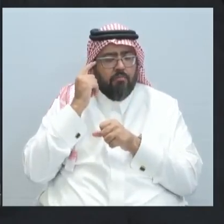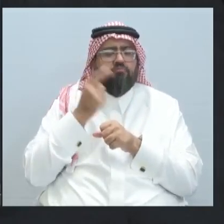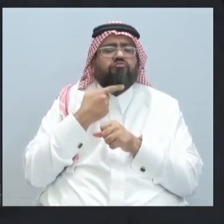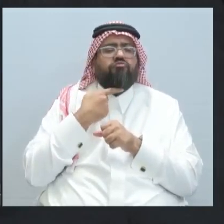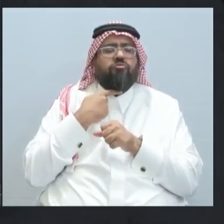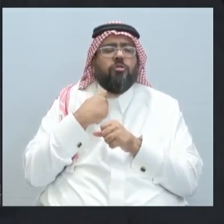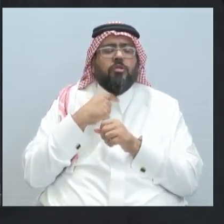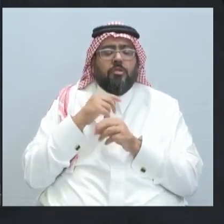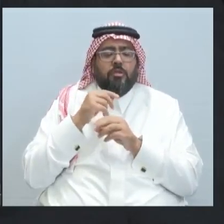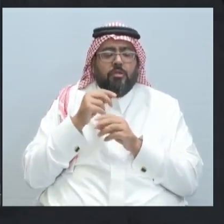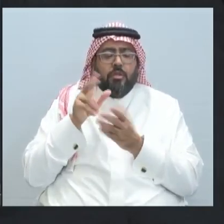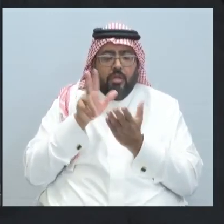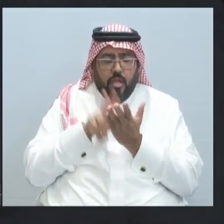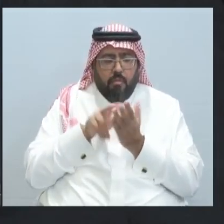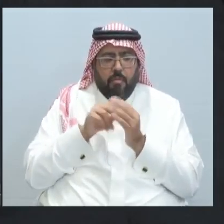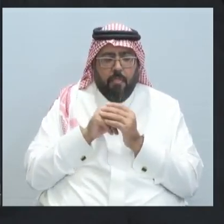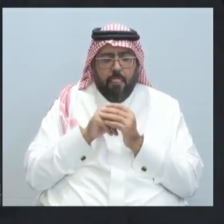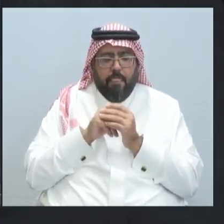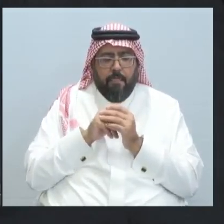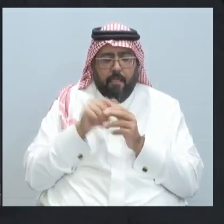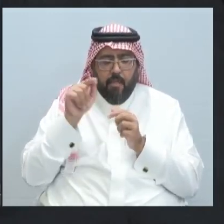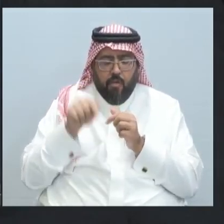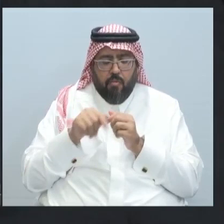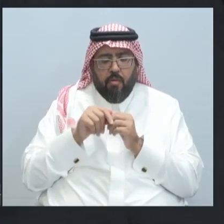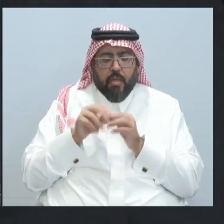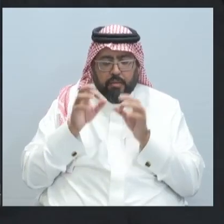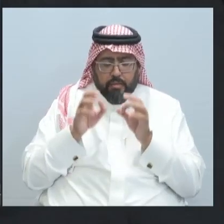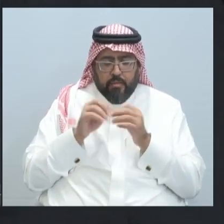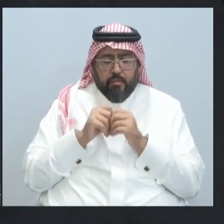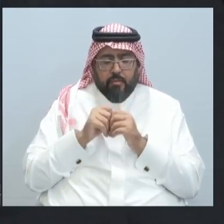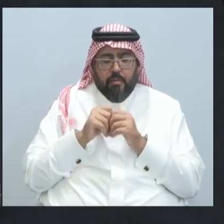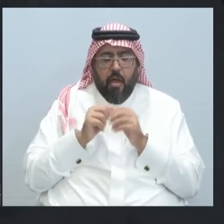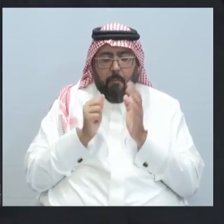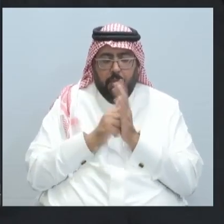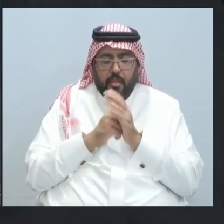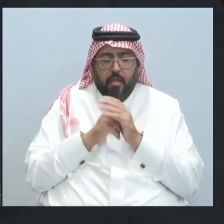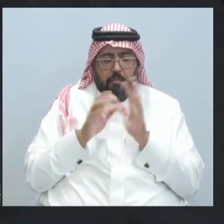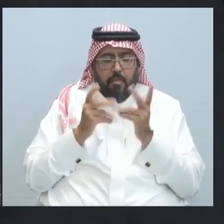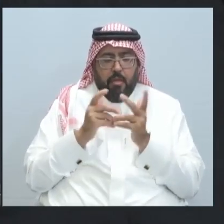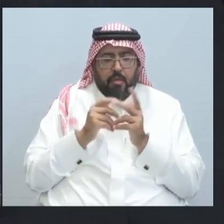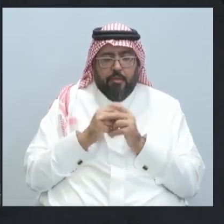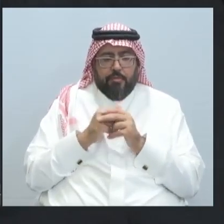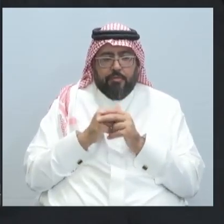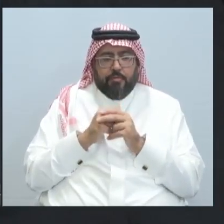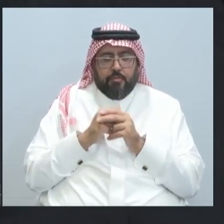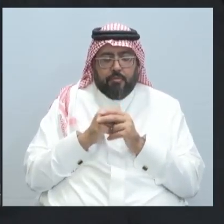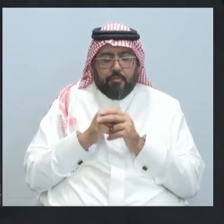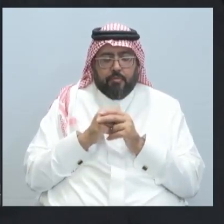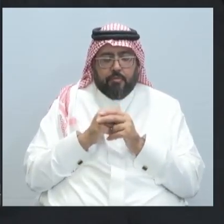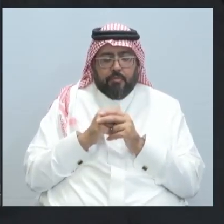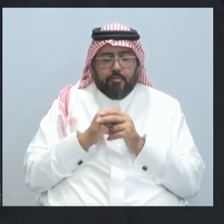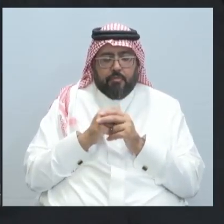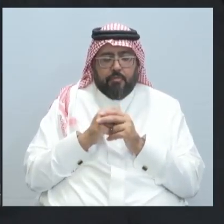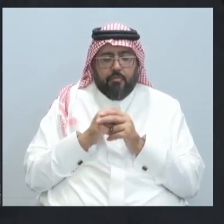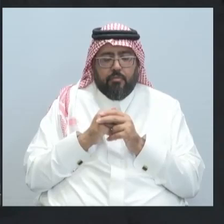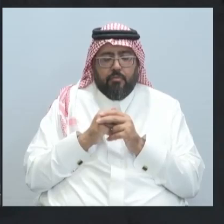ان ان تقيمها في في يومك تحققها في بيتك ما هي الاشياء التي تريد ان تفعلها ان